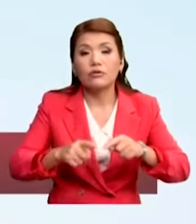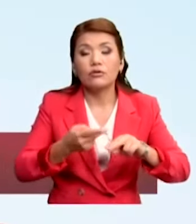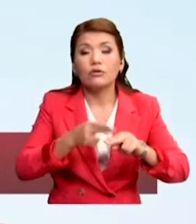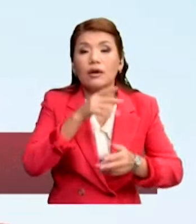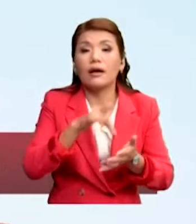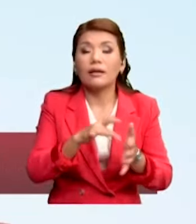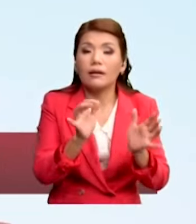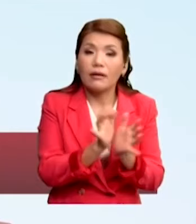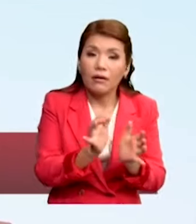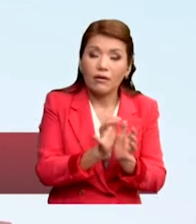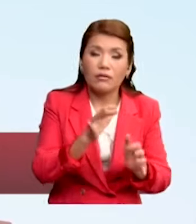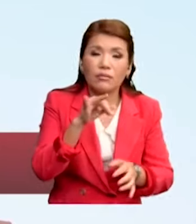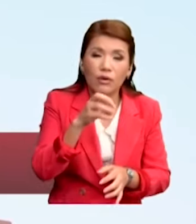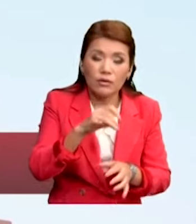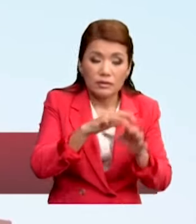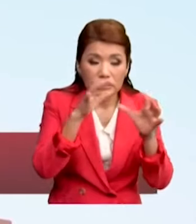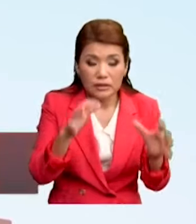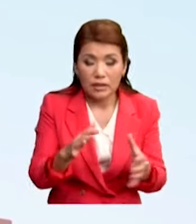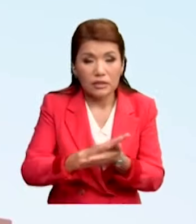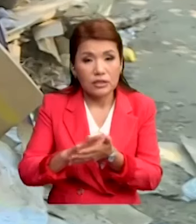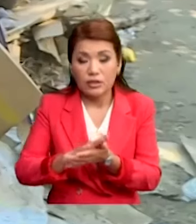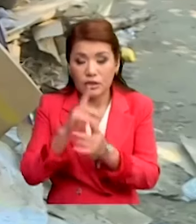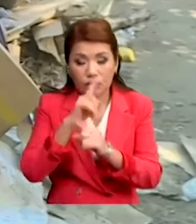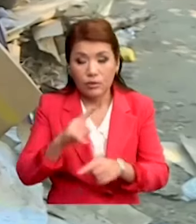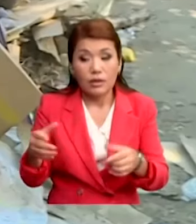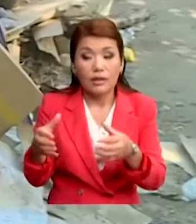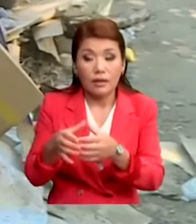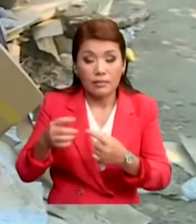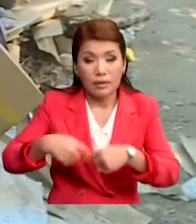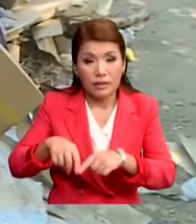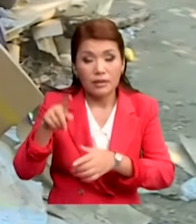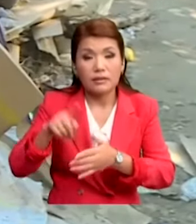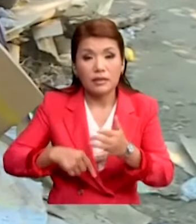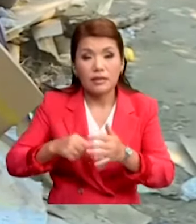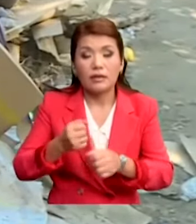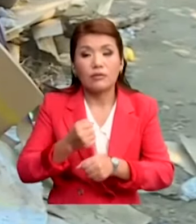қала қоқыстан тазаланбаса, қала әкімі компанияға өзінің сенімгерлік